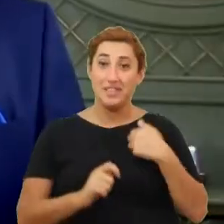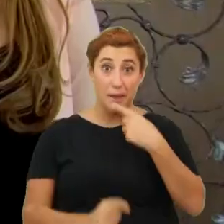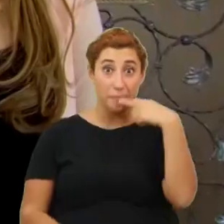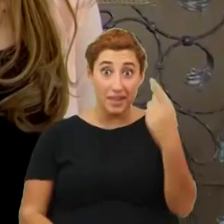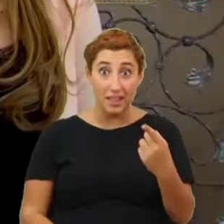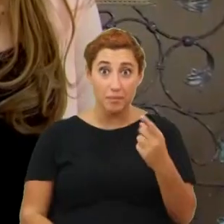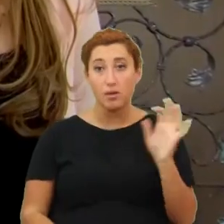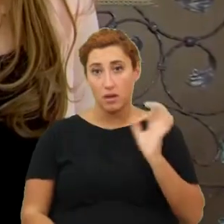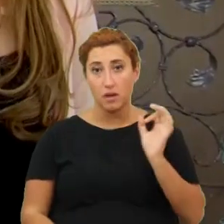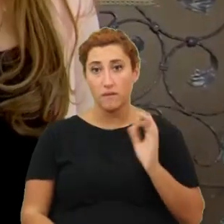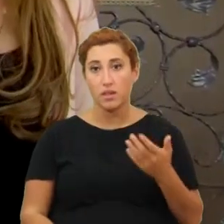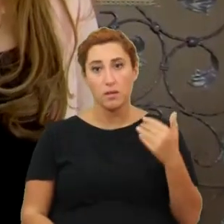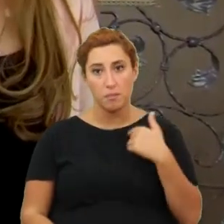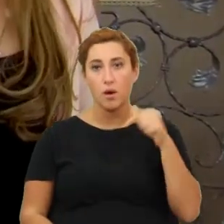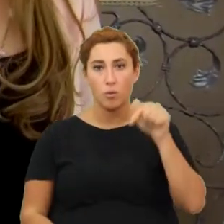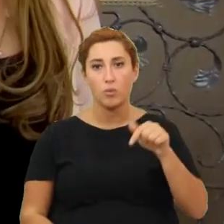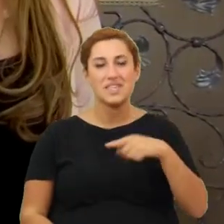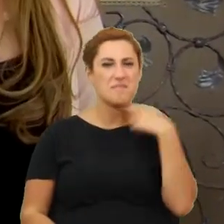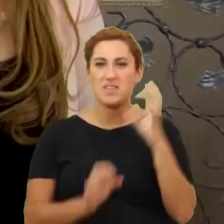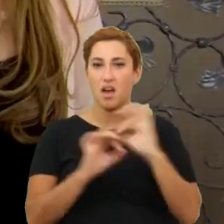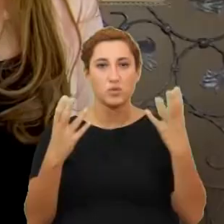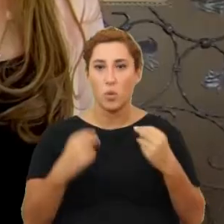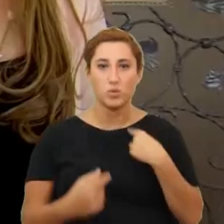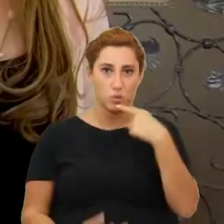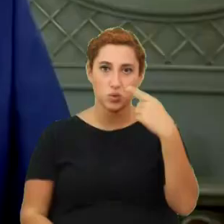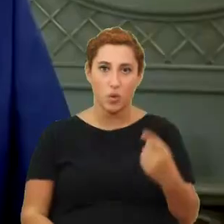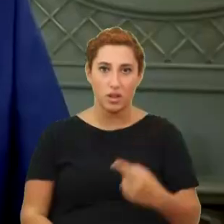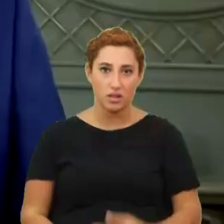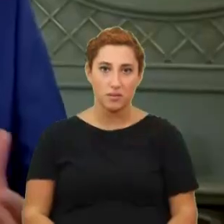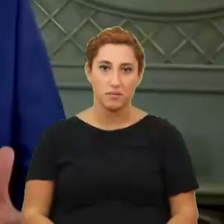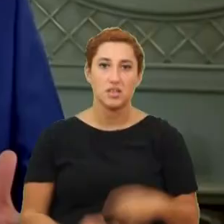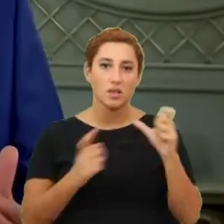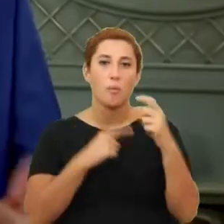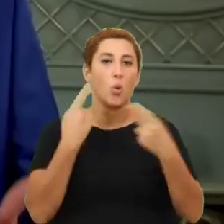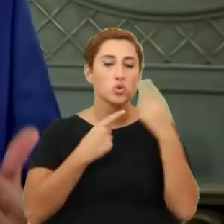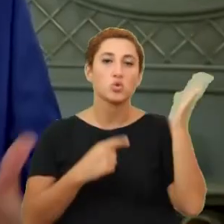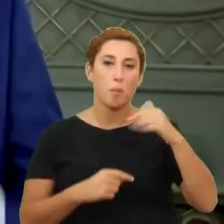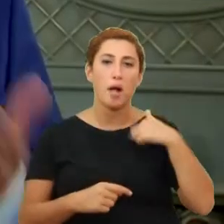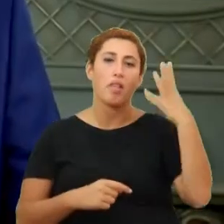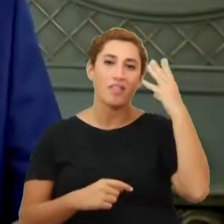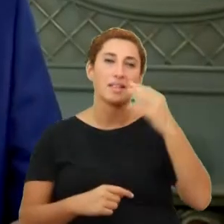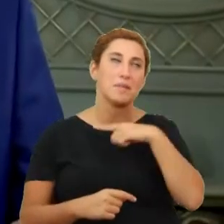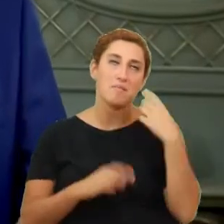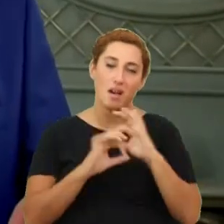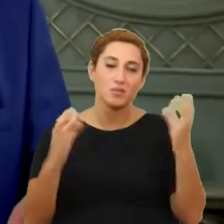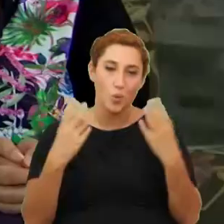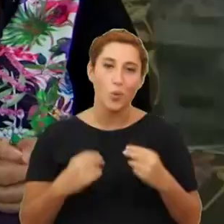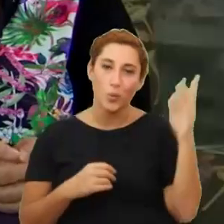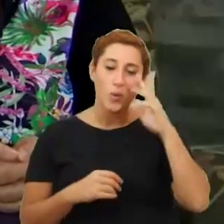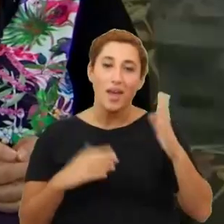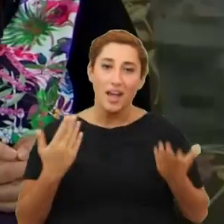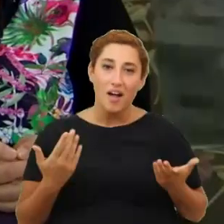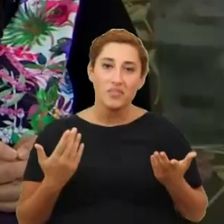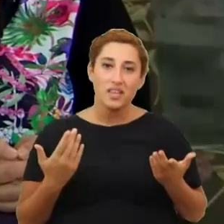ya. Evet, ben de bunun imkansız olduğunu söylemiştim. Sarp'la konuştuktan sonra ben de anladım imkansız olduğunu rüyam.